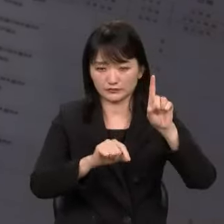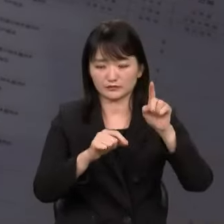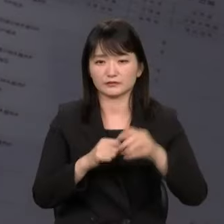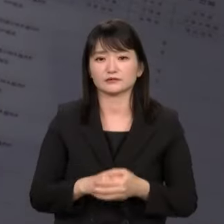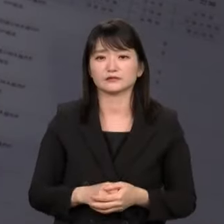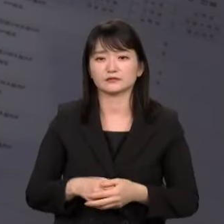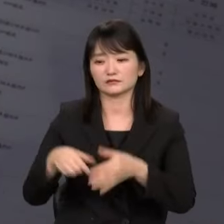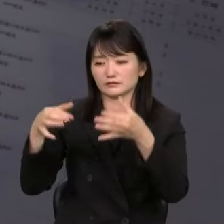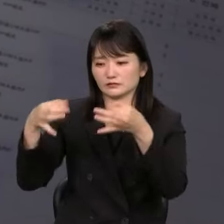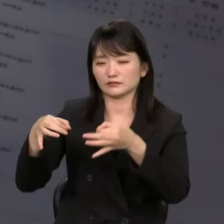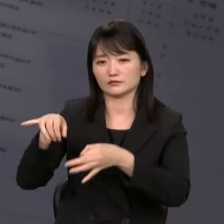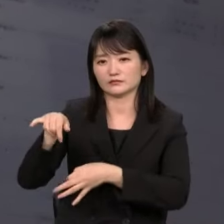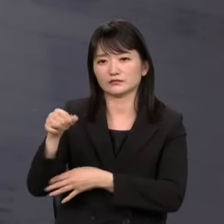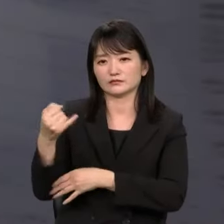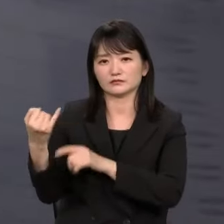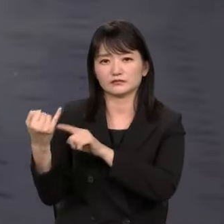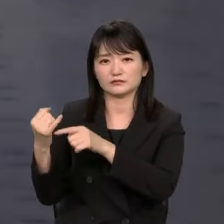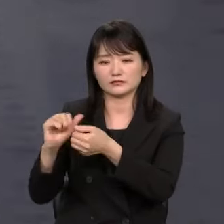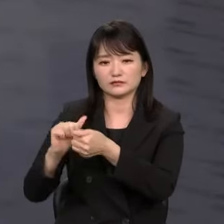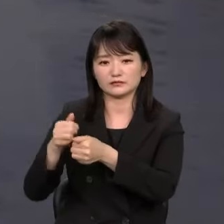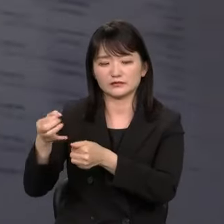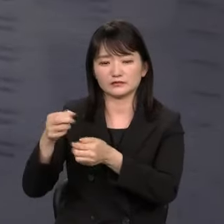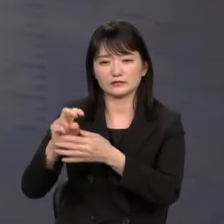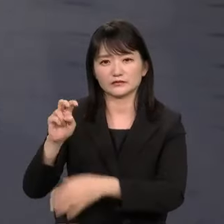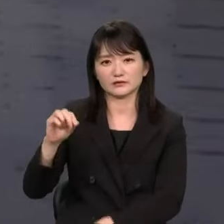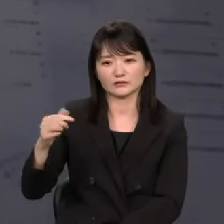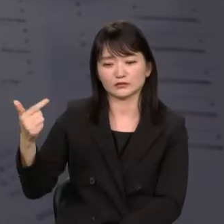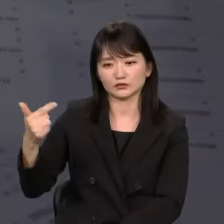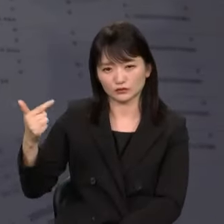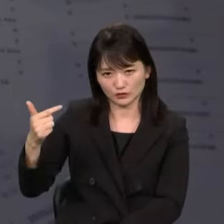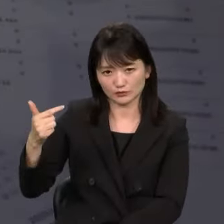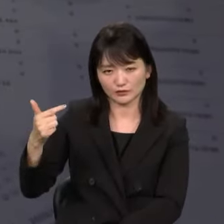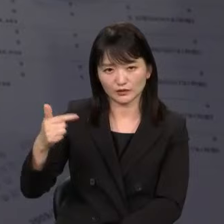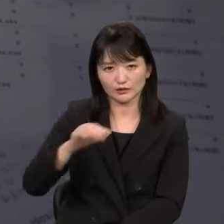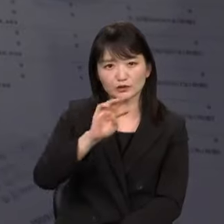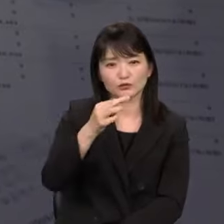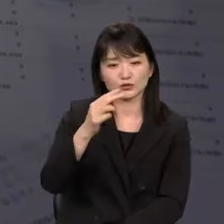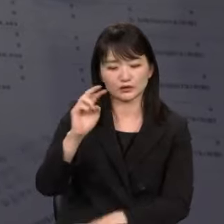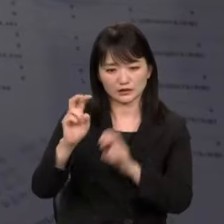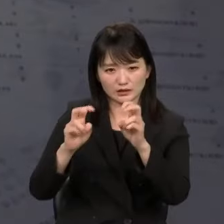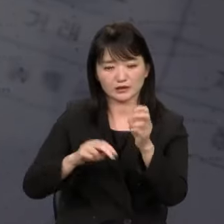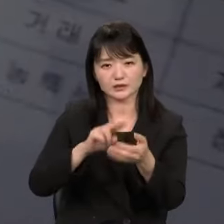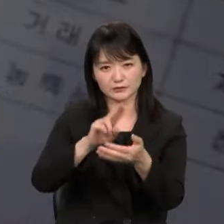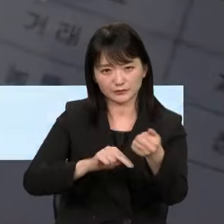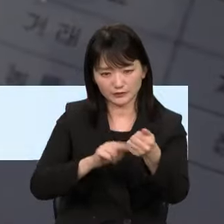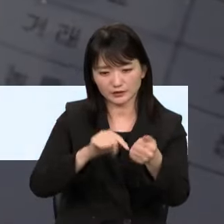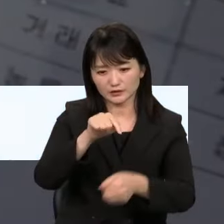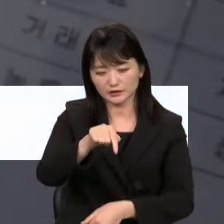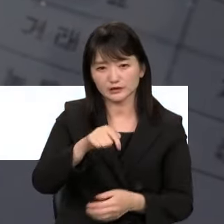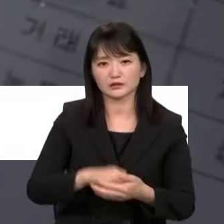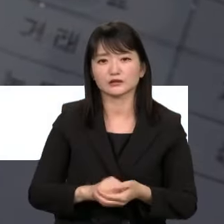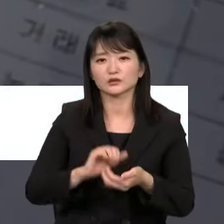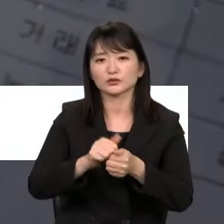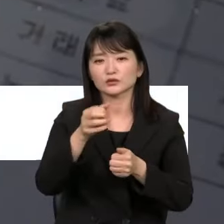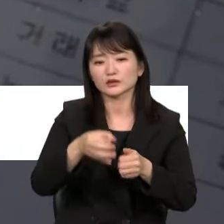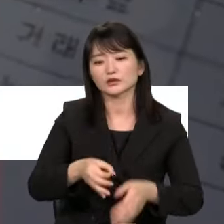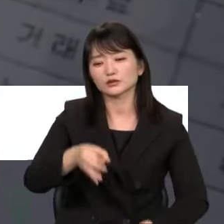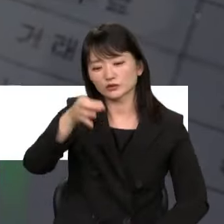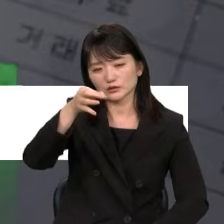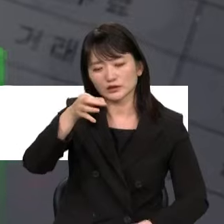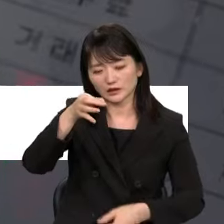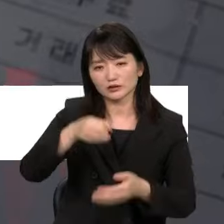모터스 주식 20만 6,000 주를 장회 거래인 블록딜로 팔았습니다 법원은이 거래를 주가를 올리기 위한 시세